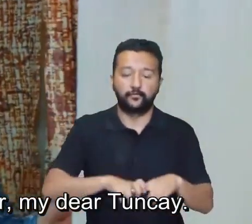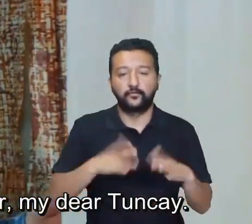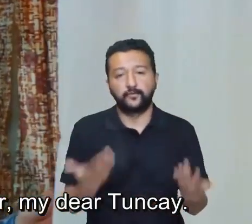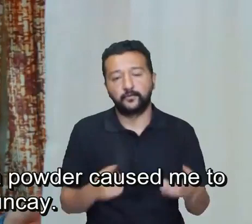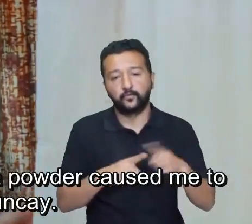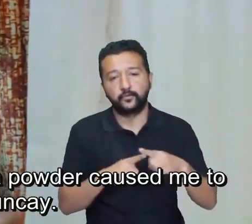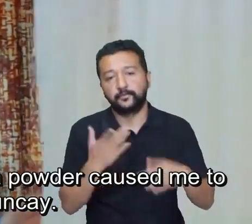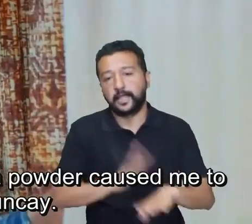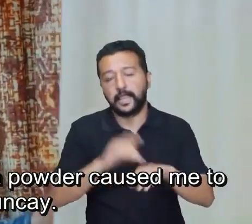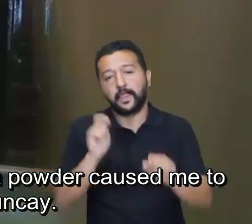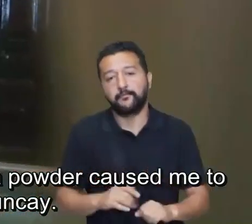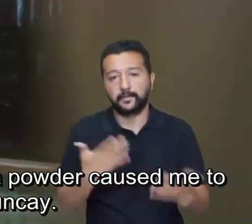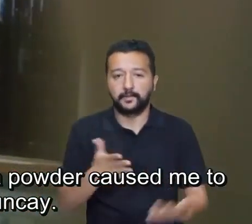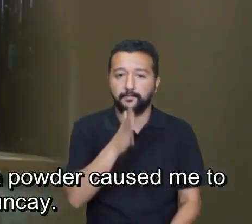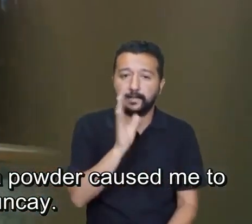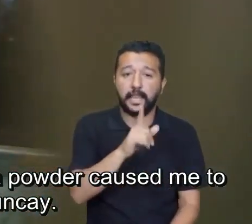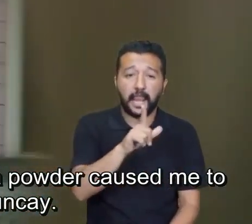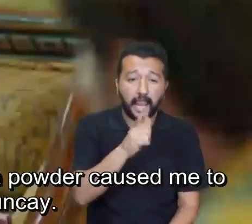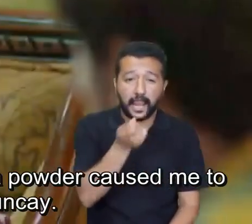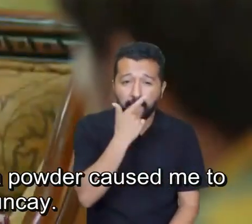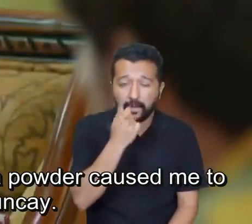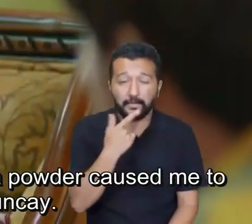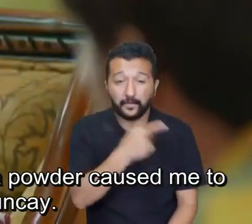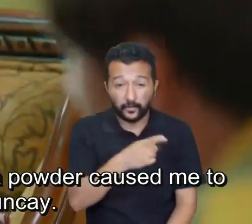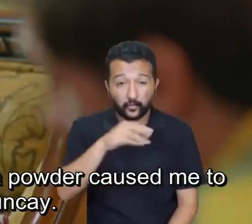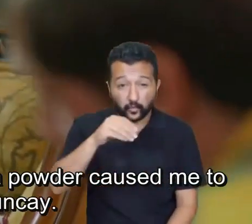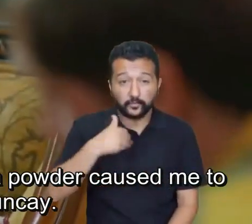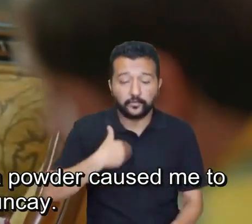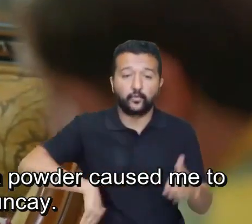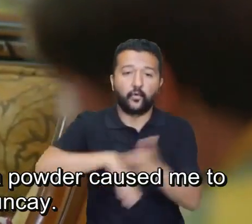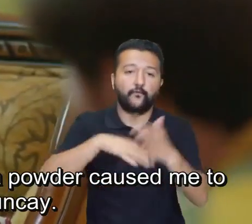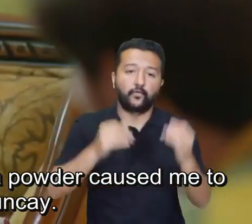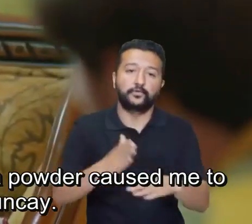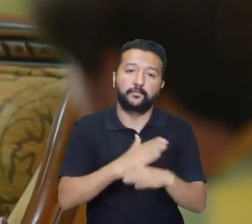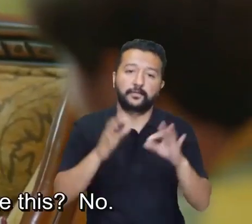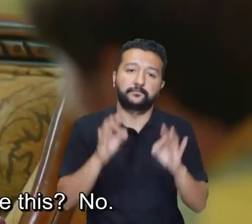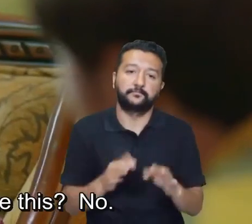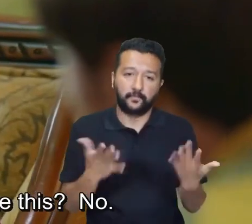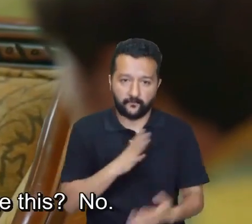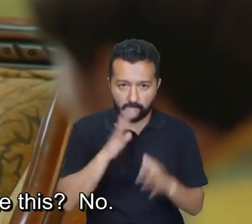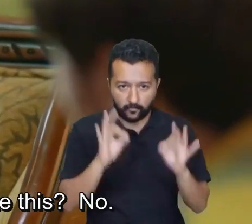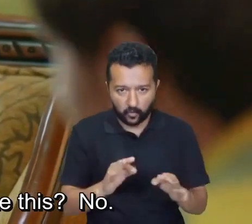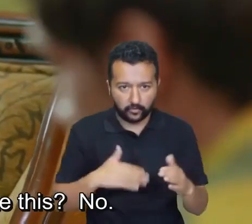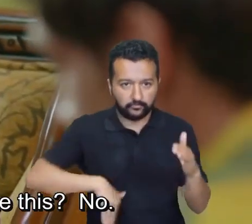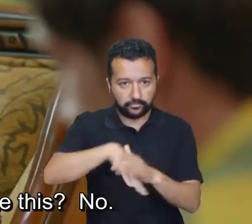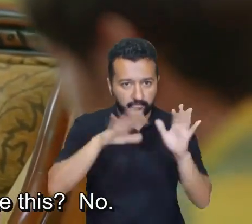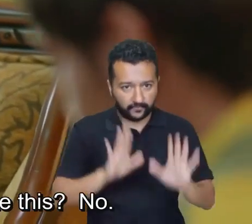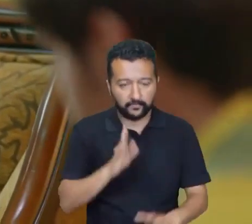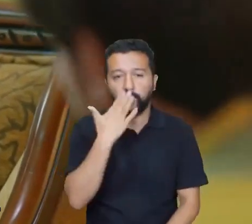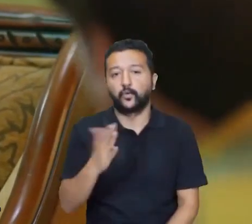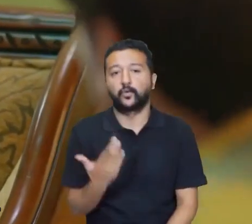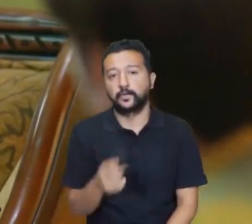vallahi. Tuncay'cığım ne yapalım yani? Bir leblebi tozu benim sınır dışı edilmeme sebep oldu. Tuncay'cığım var mı böyle sınır dışı edilen?